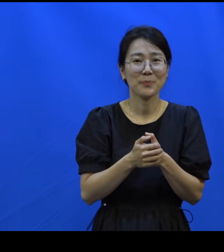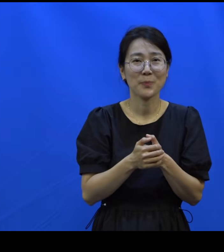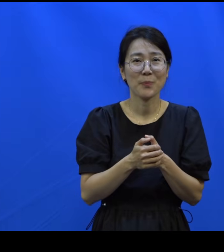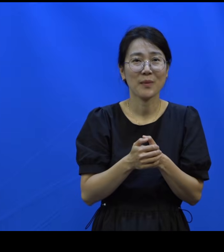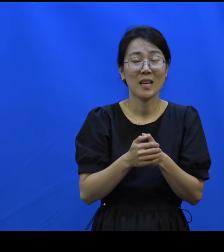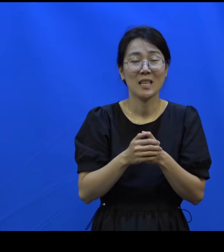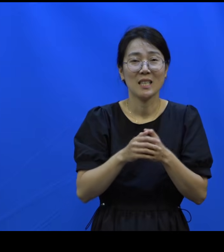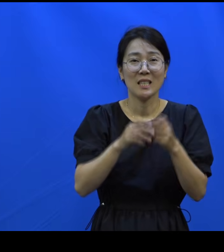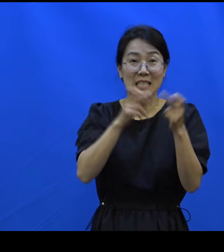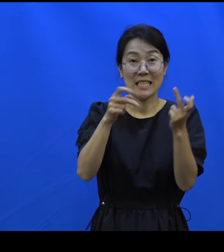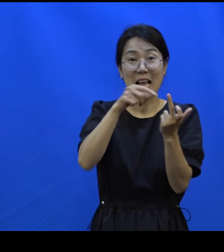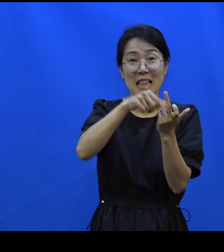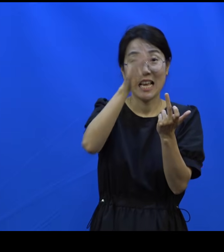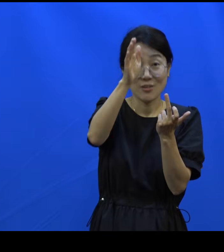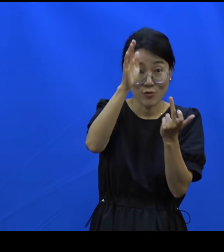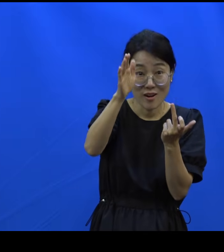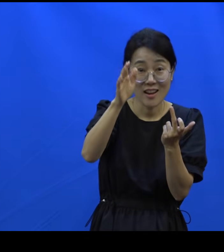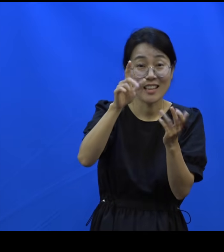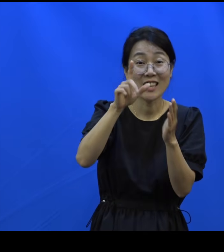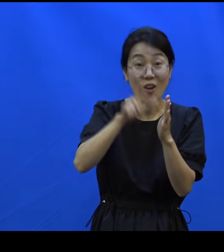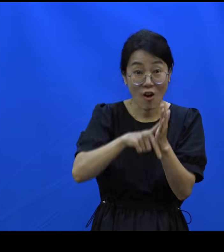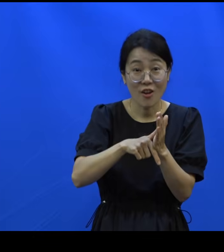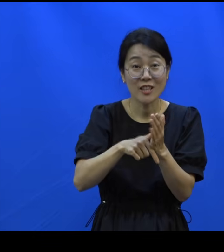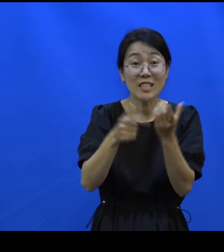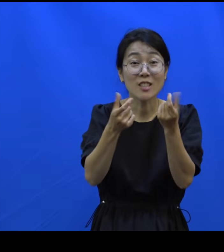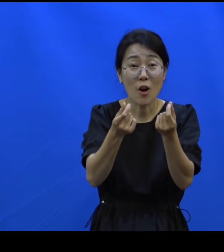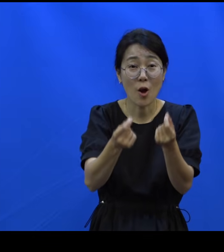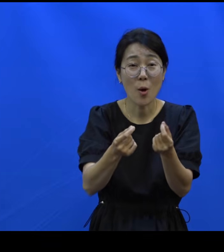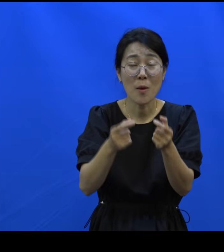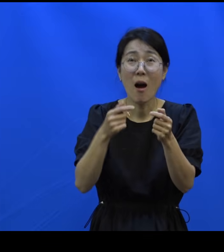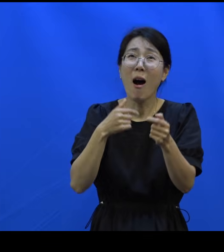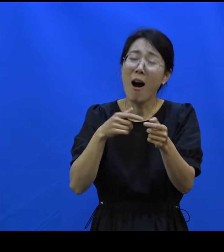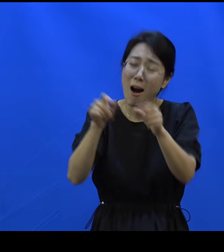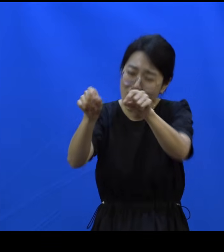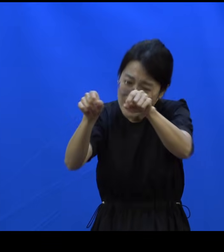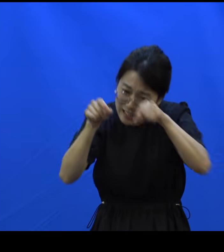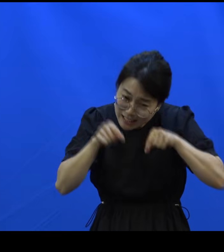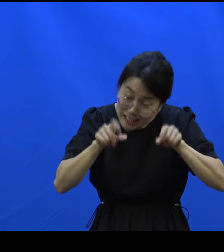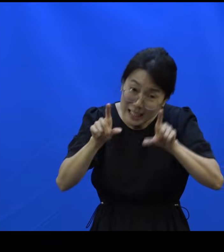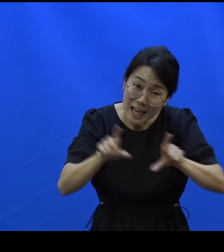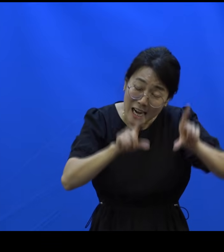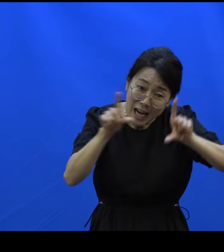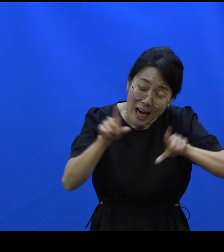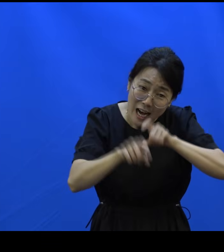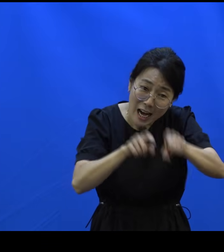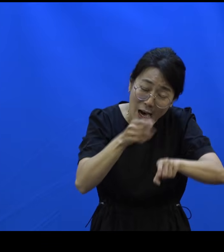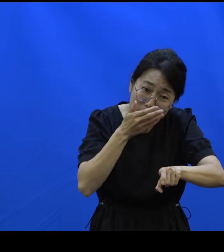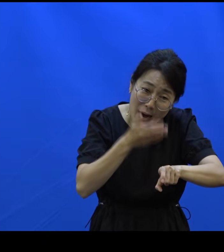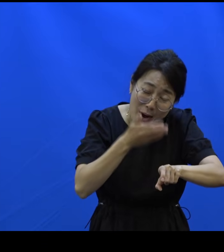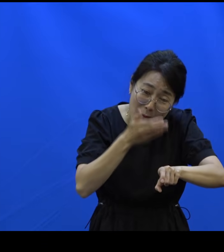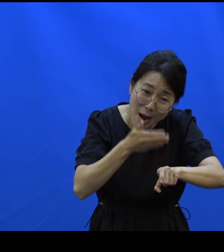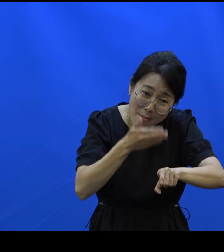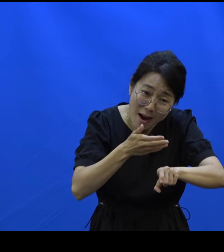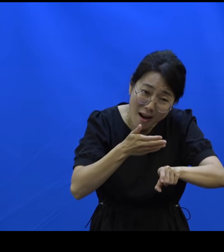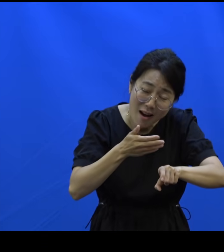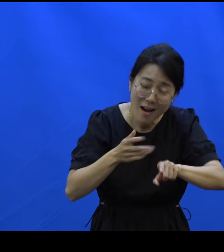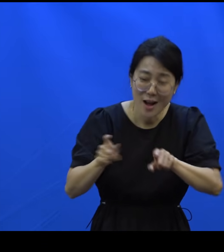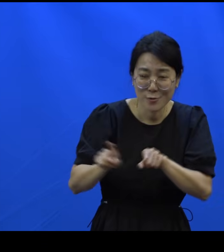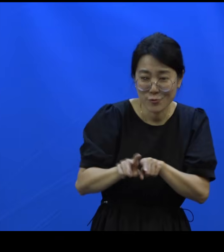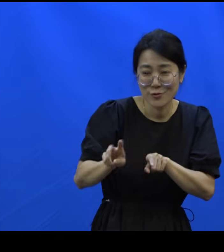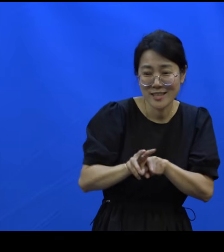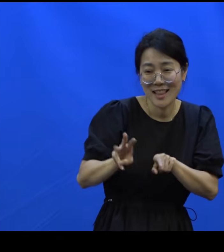이 산상수훈의 길이 쉽지는 않지만 그 삶의 자리에서 그리스도의 모습을